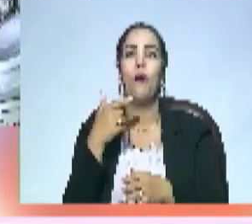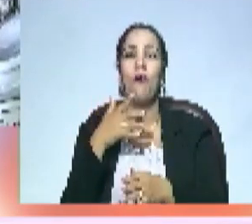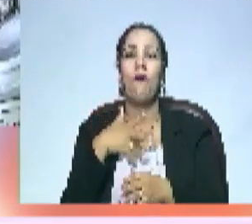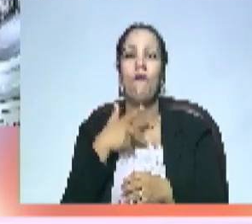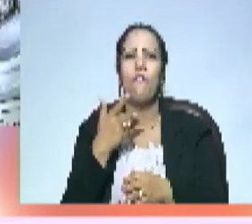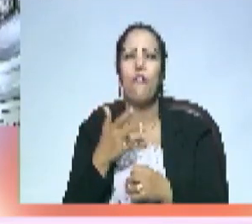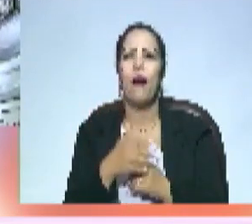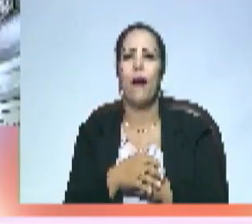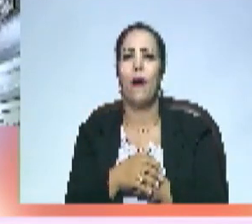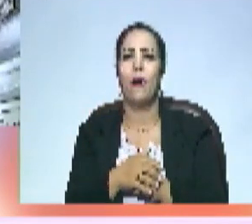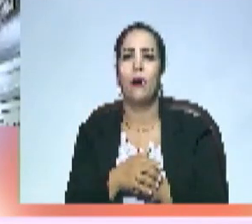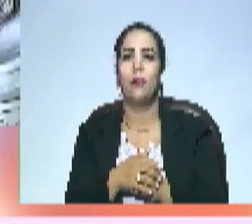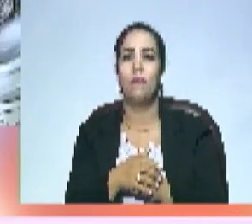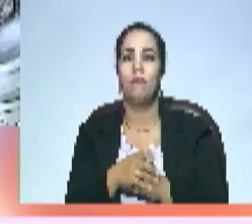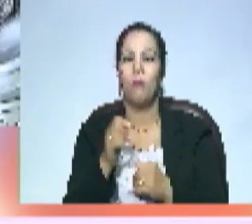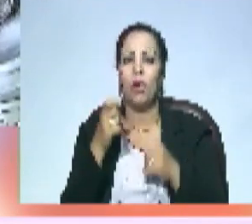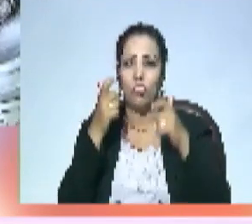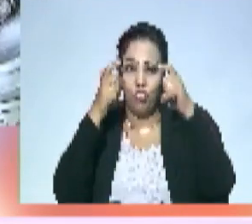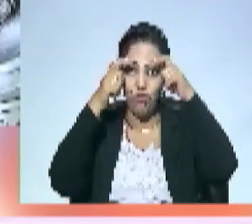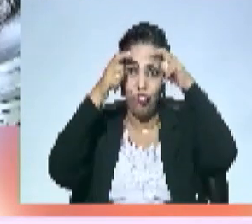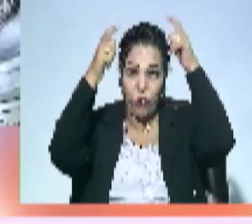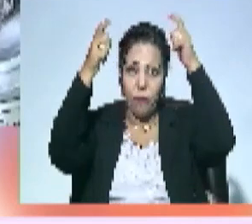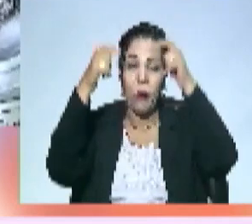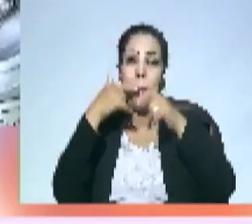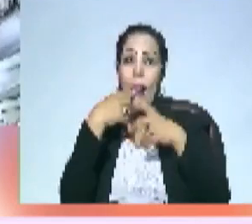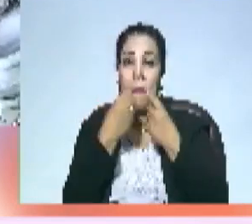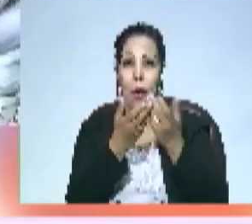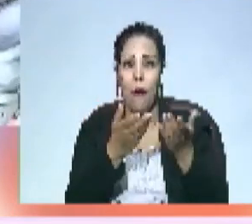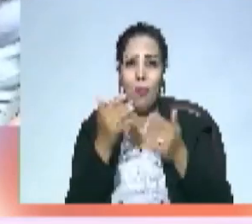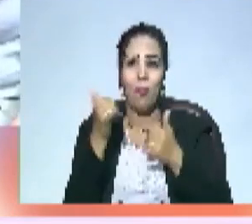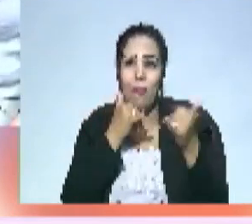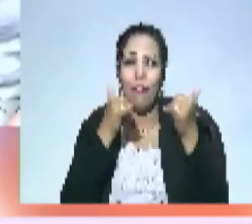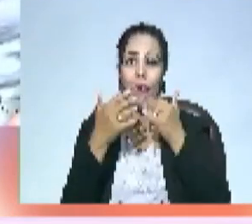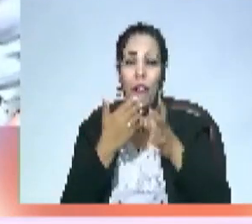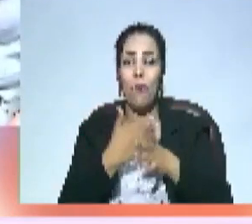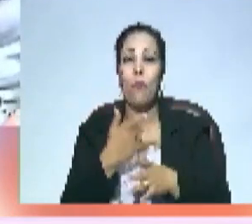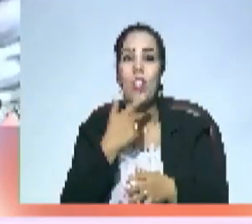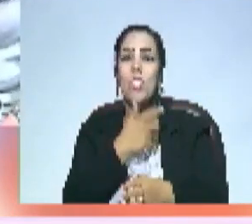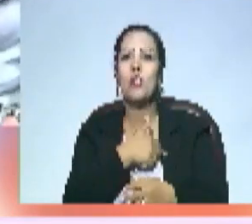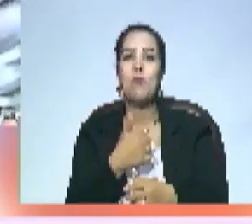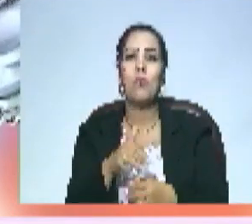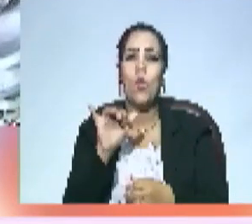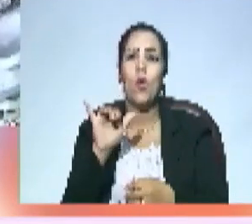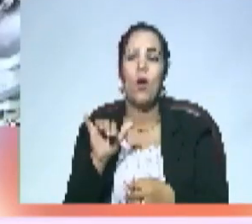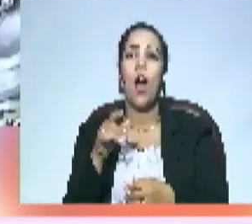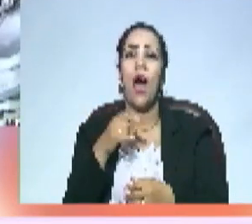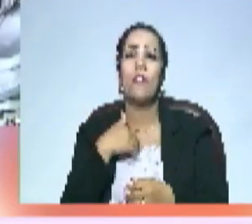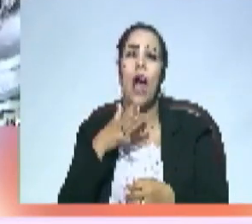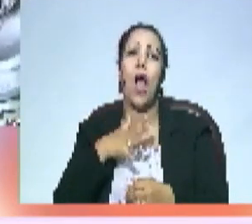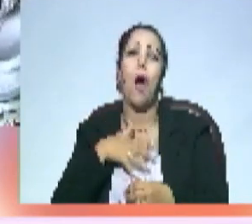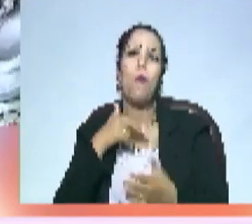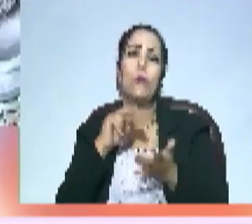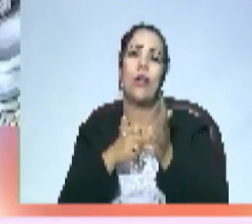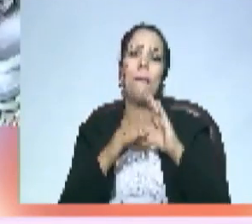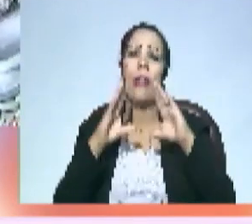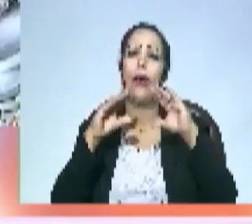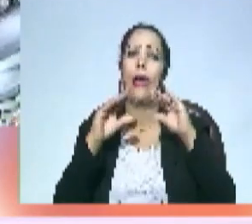كرولس ما هو الشيف بيكلمك انت اسمك يستينا اعمل كيكه بس مش عارف اعملها